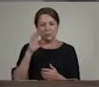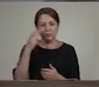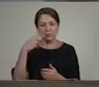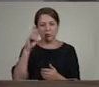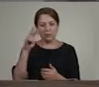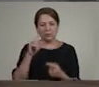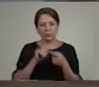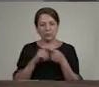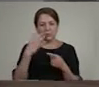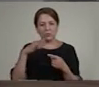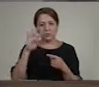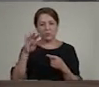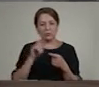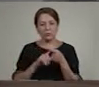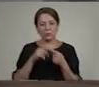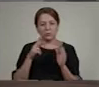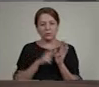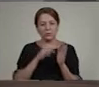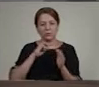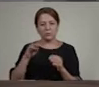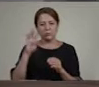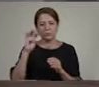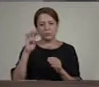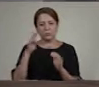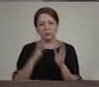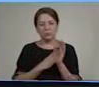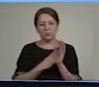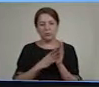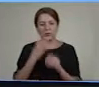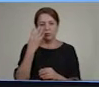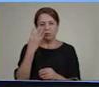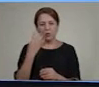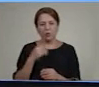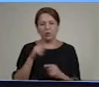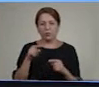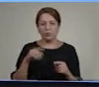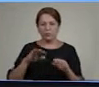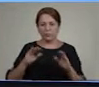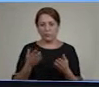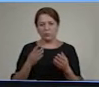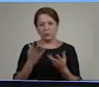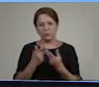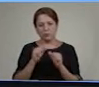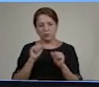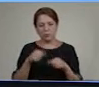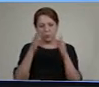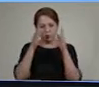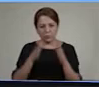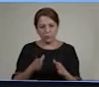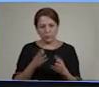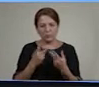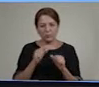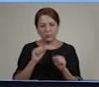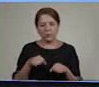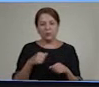522 qo'shuv 44 qo'shuv 8904. Ularni birdaniga hisoblashimiz ham mumkin ustun shaklida. Demak,